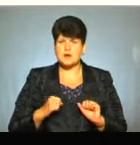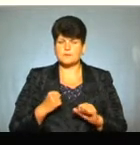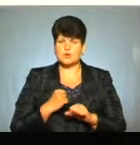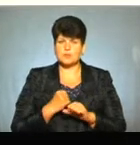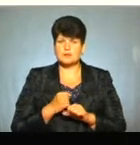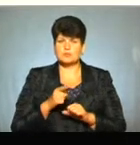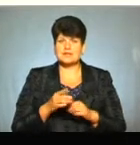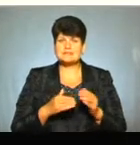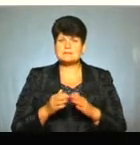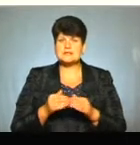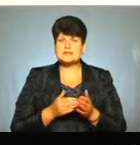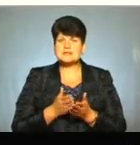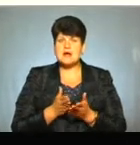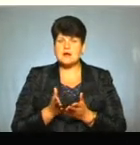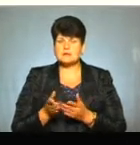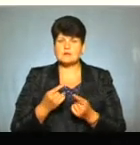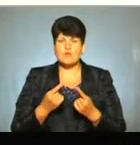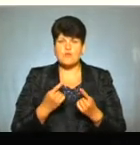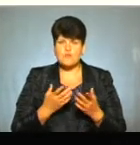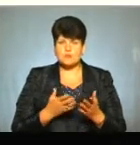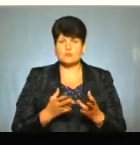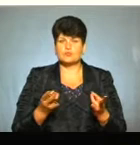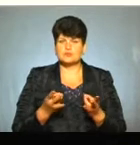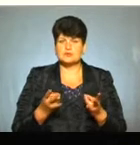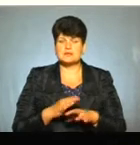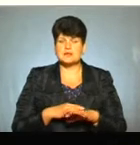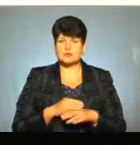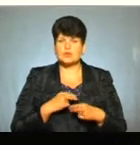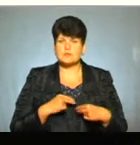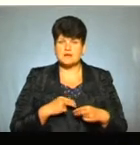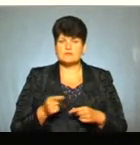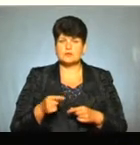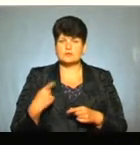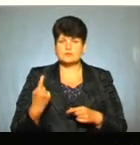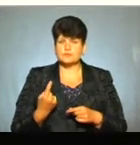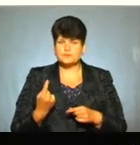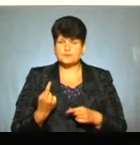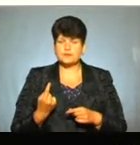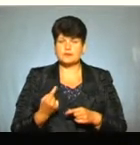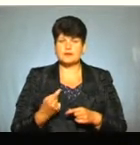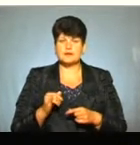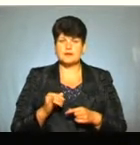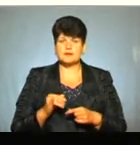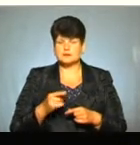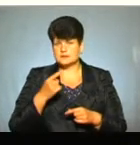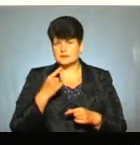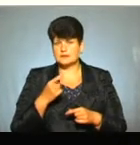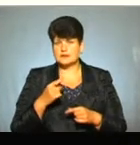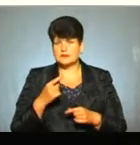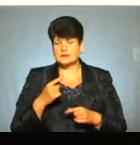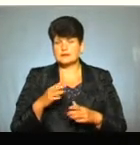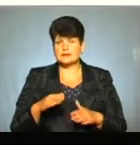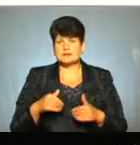намагаємося робити по тих спеціальностях, про які ми говоримо, наприклад, потрібні на ринку праці Тернопільської області, так, і не дано коштів